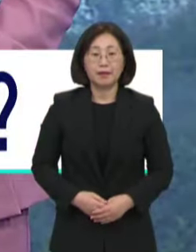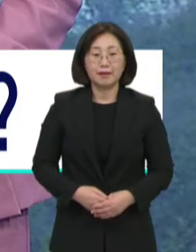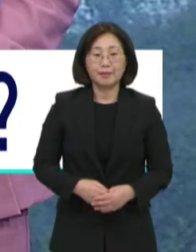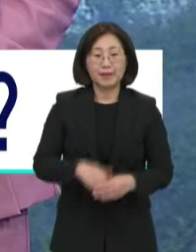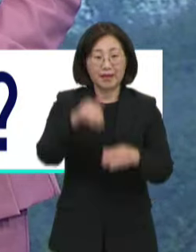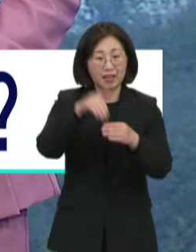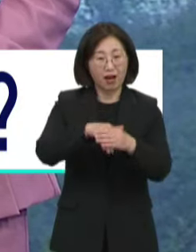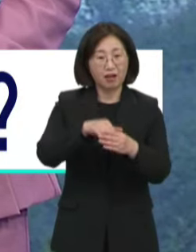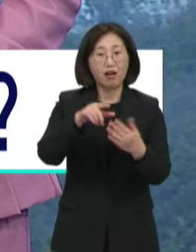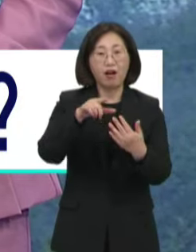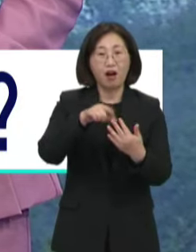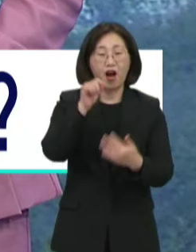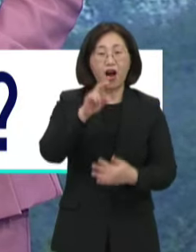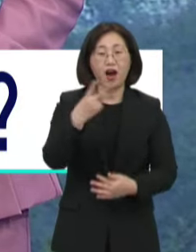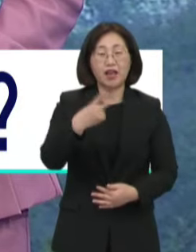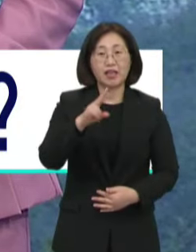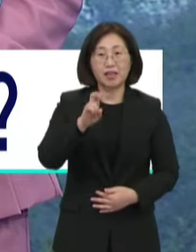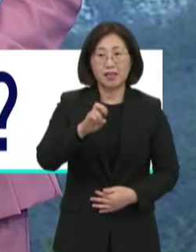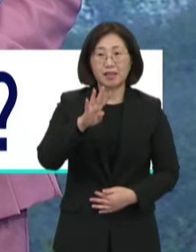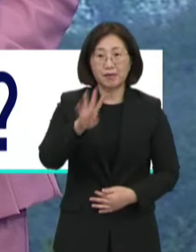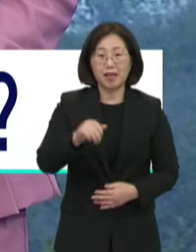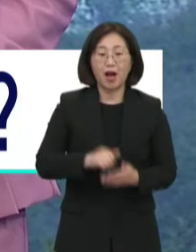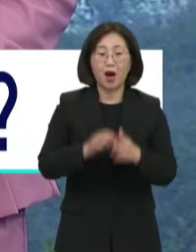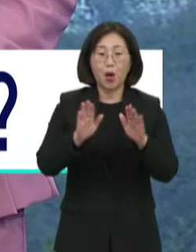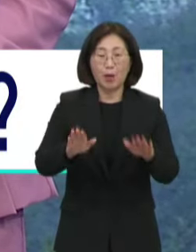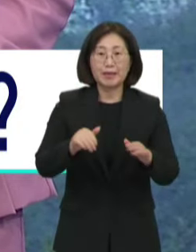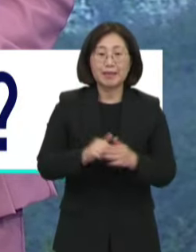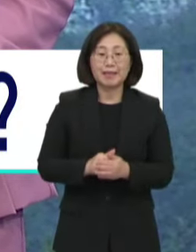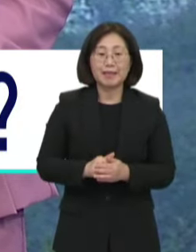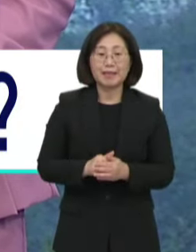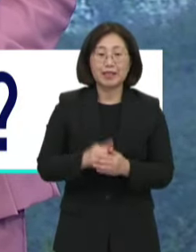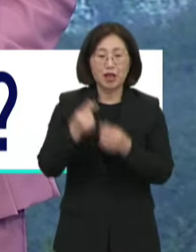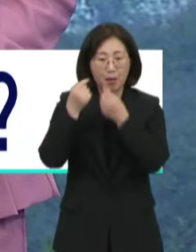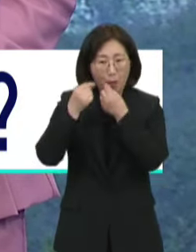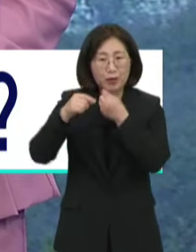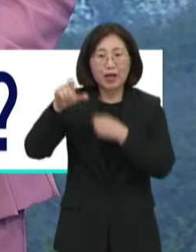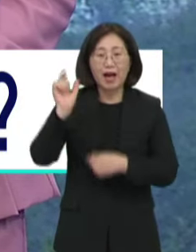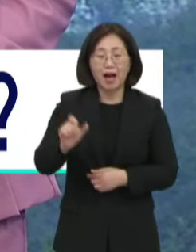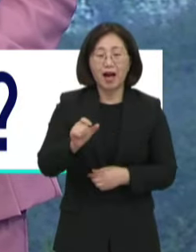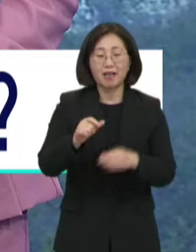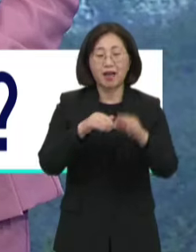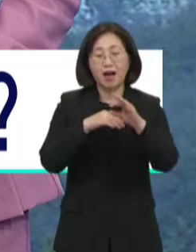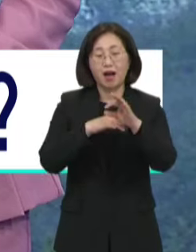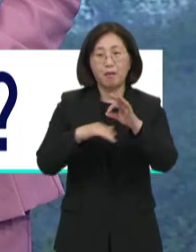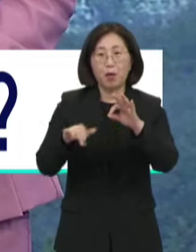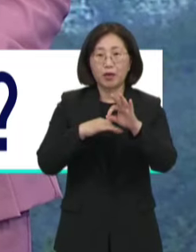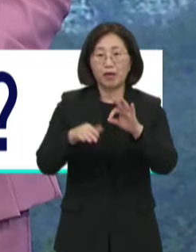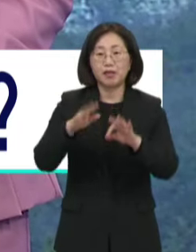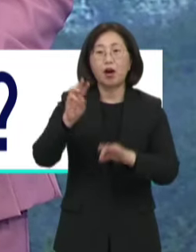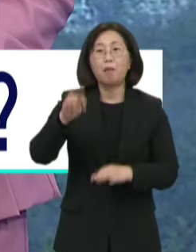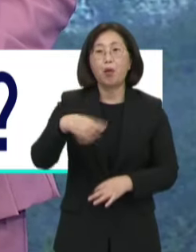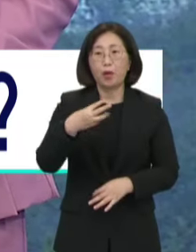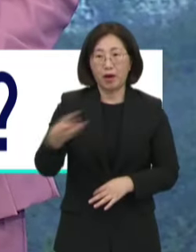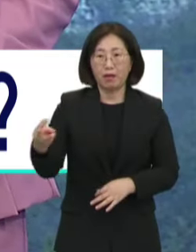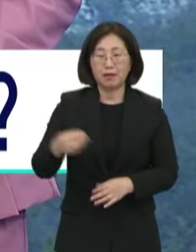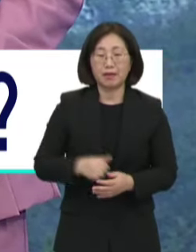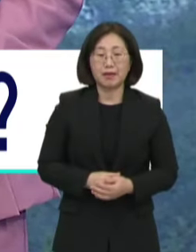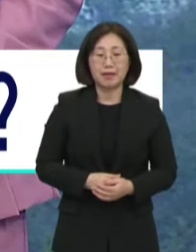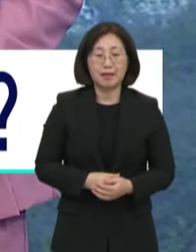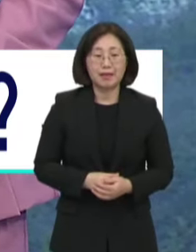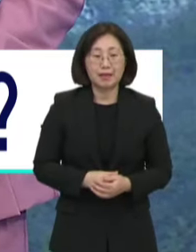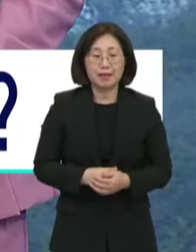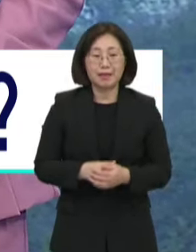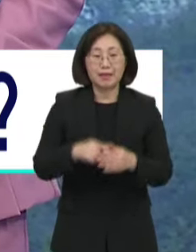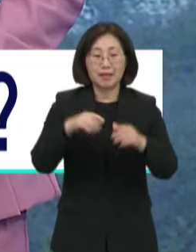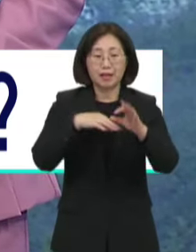선택 2024, 오늘은 충남의 대표적인 보수 텃밭 가운데 한 곳인 보령 서천을 살펴봅니다. 3선 서천 군수를